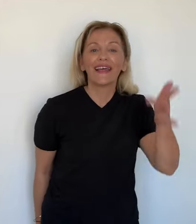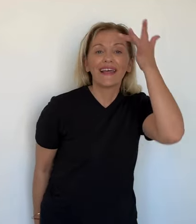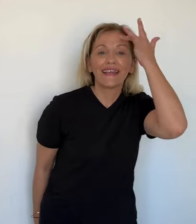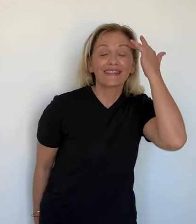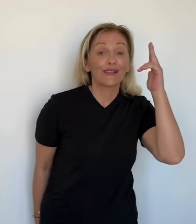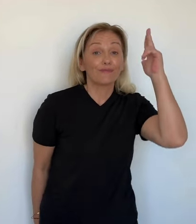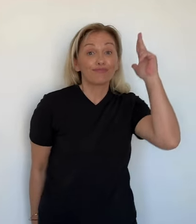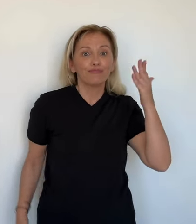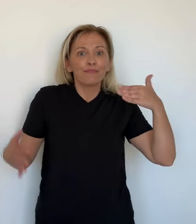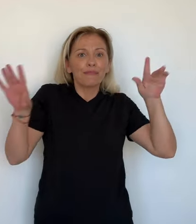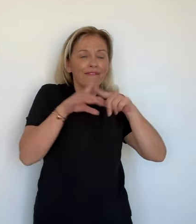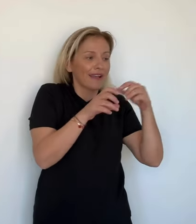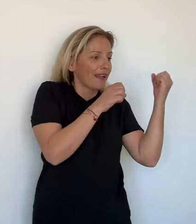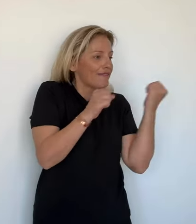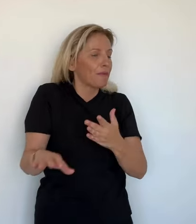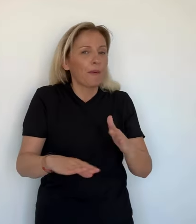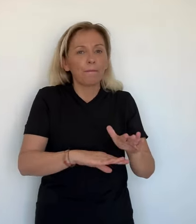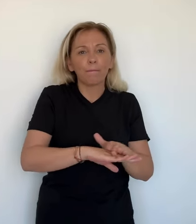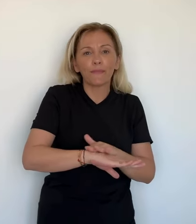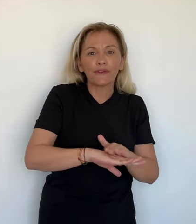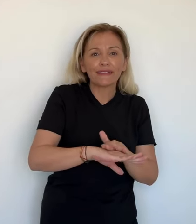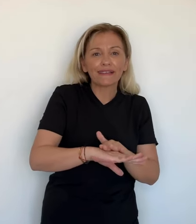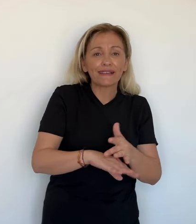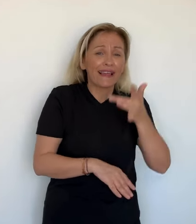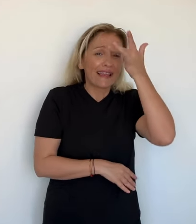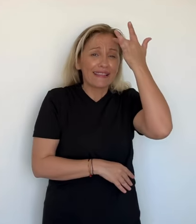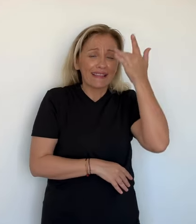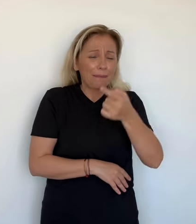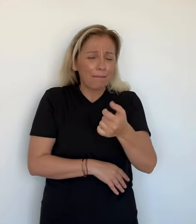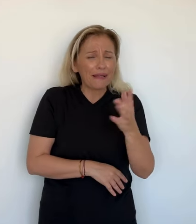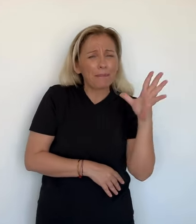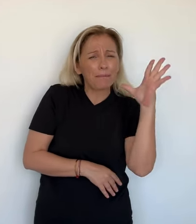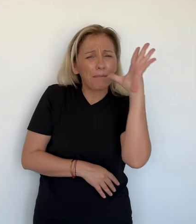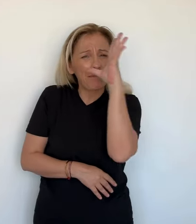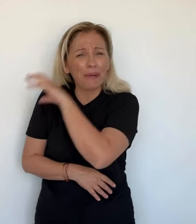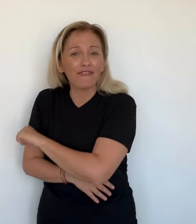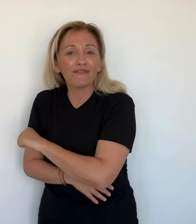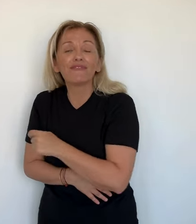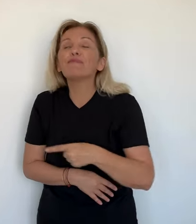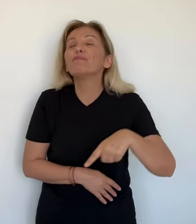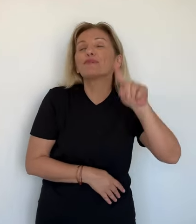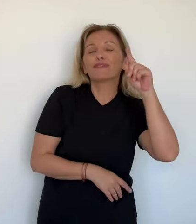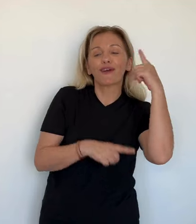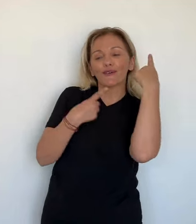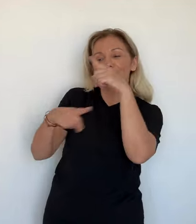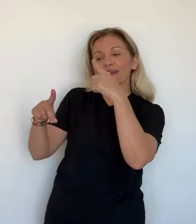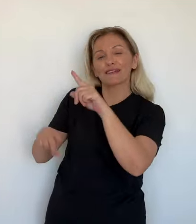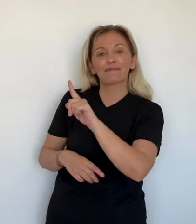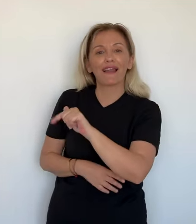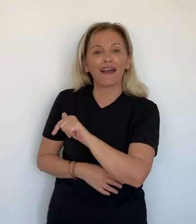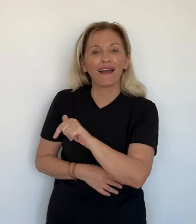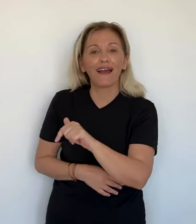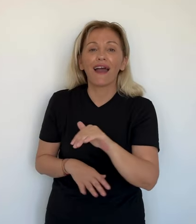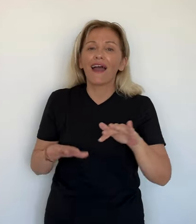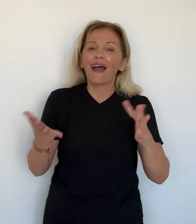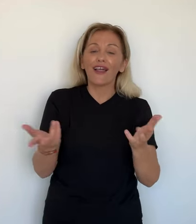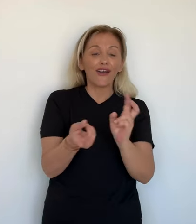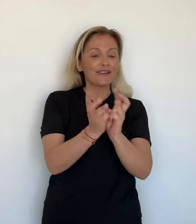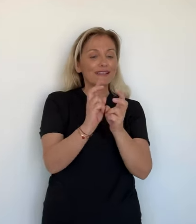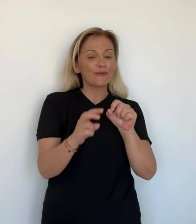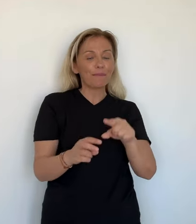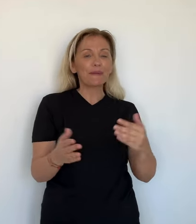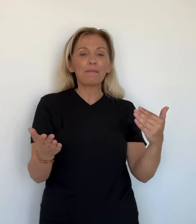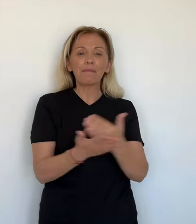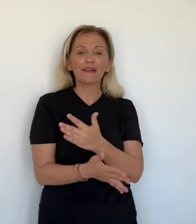Et avec cette longue séquence politique, eh bien, on en oublierait presque que l'été a débuté. Pourtant, les touristes sont bien là. Alors, comment s'annonce